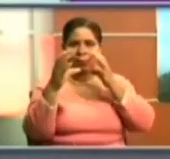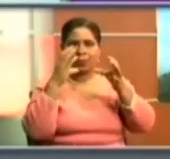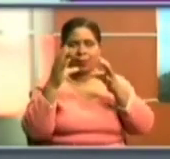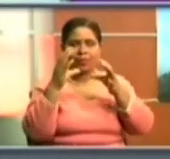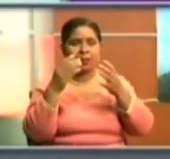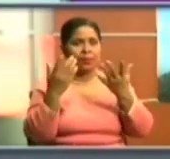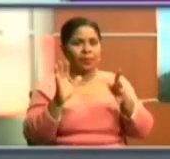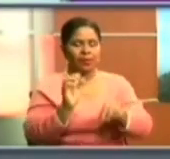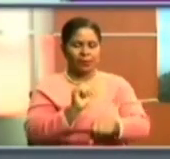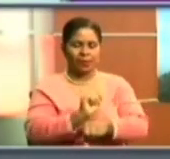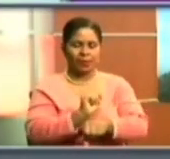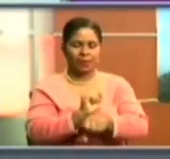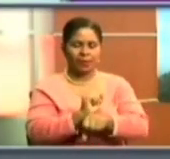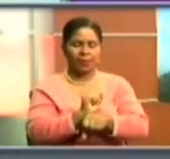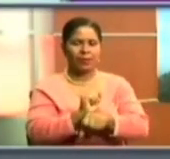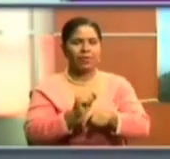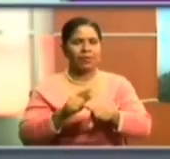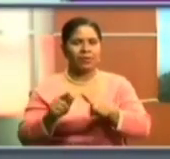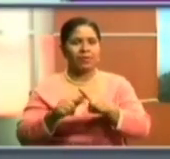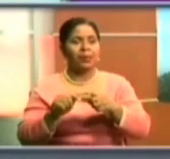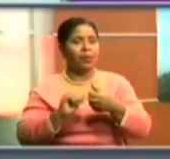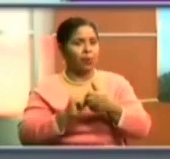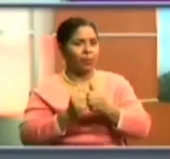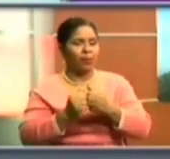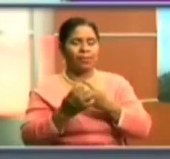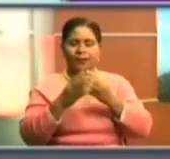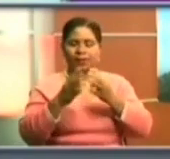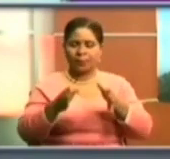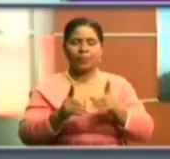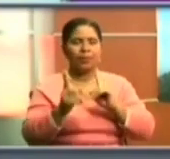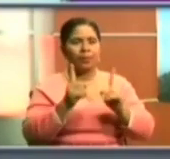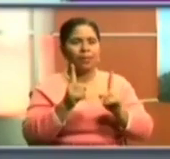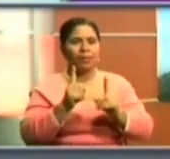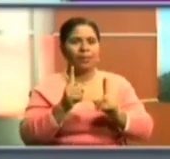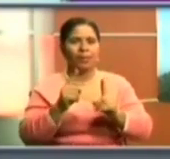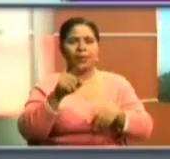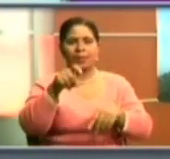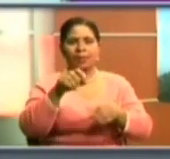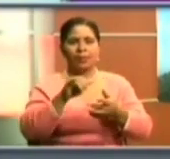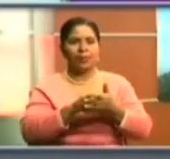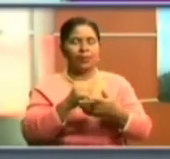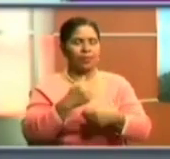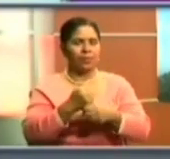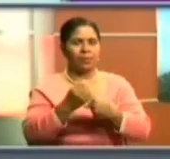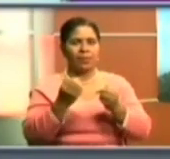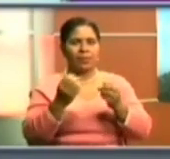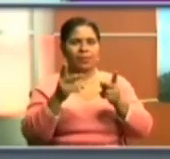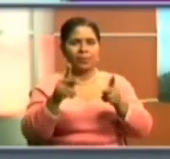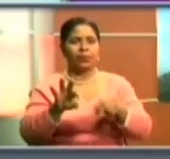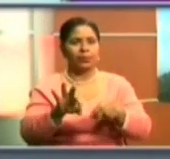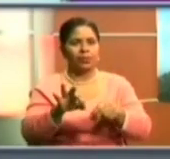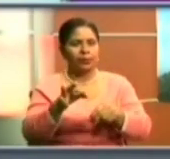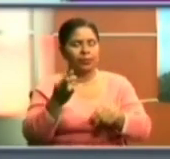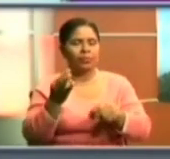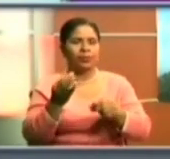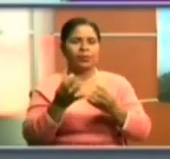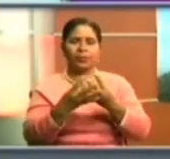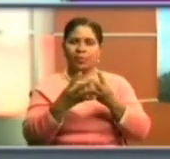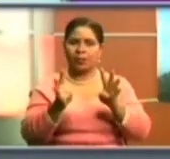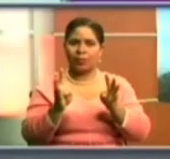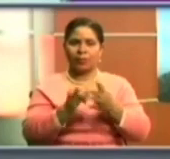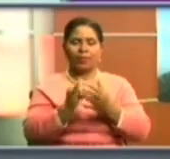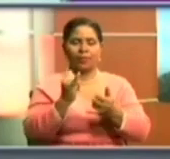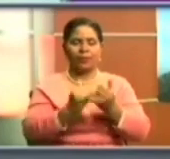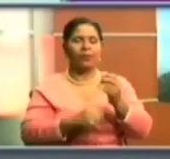qui déjà a travaillé sous cas plusieurs prisonniers. Il parlait sous possibilité pour plusieurs là-dedans, une jeune grâce pour période